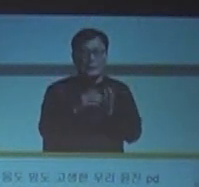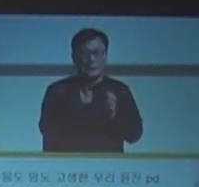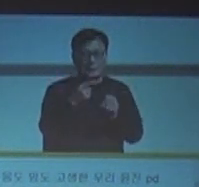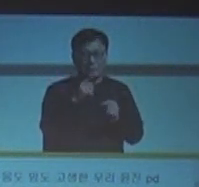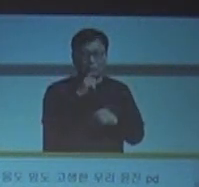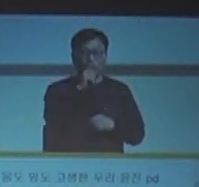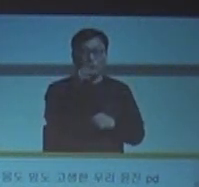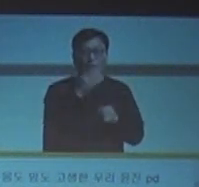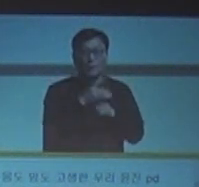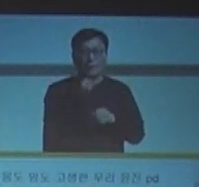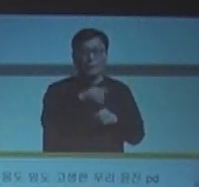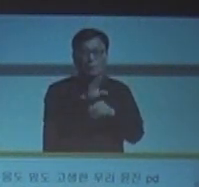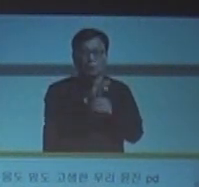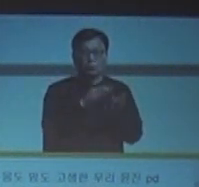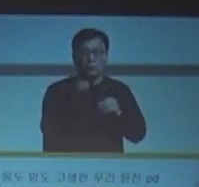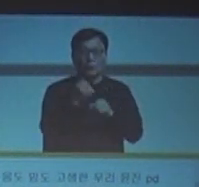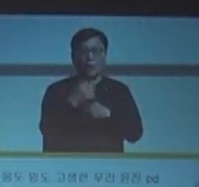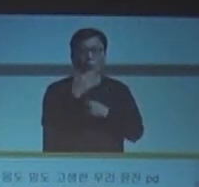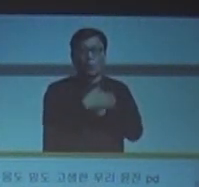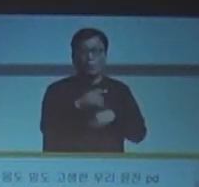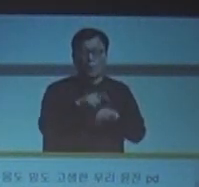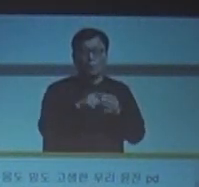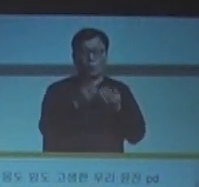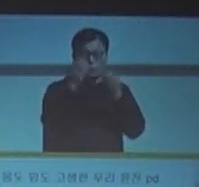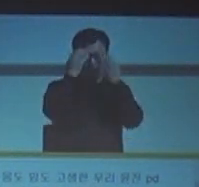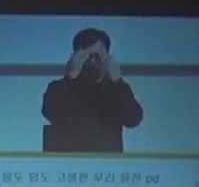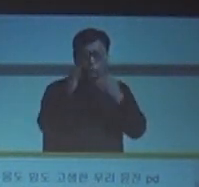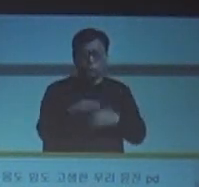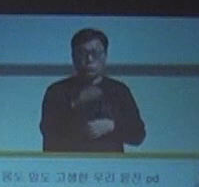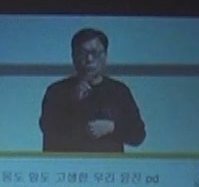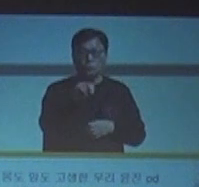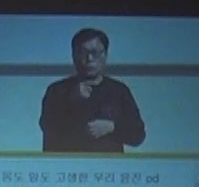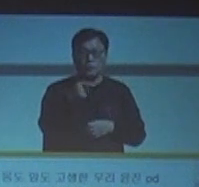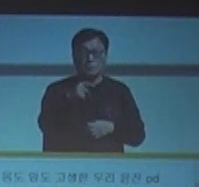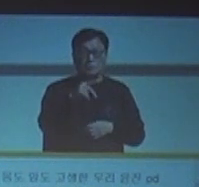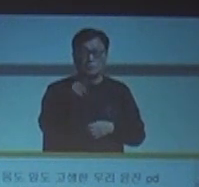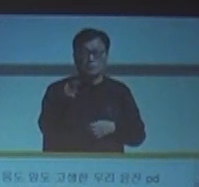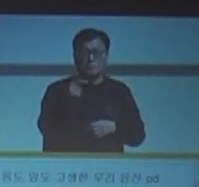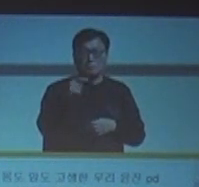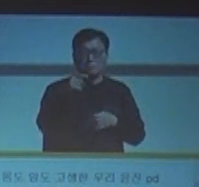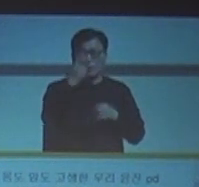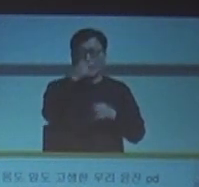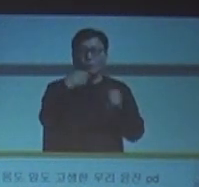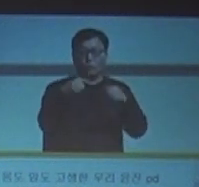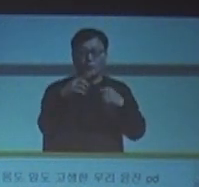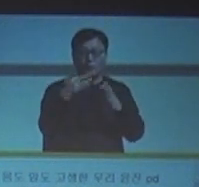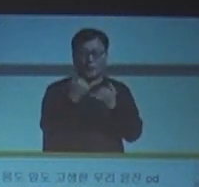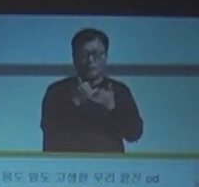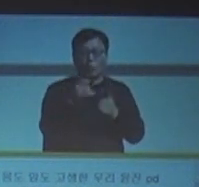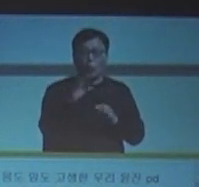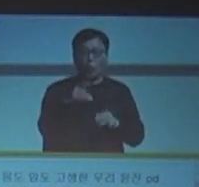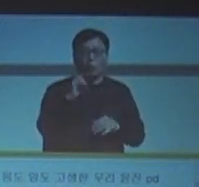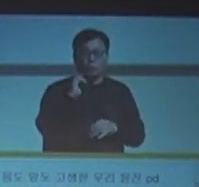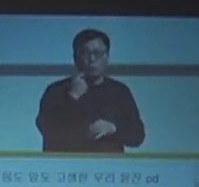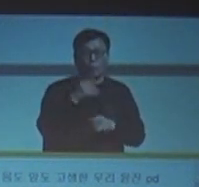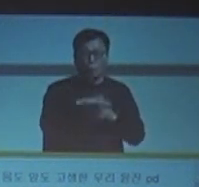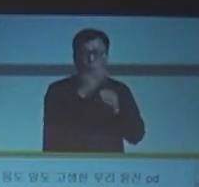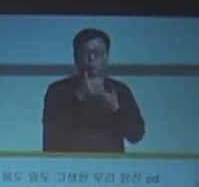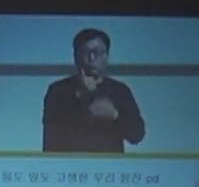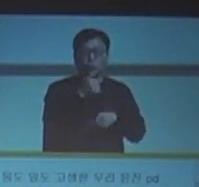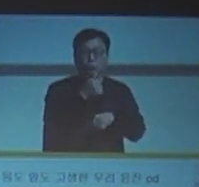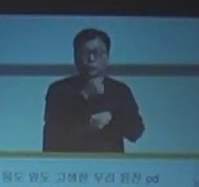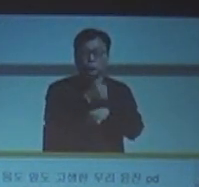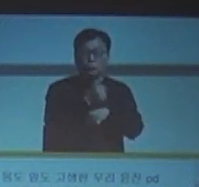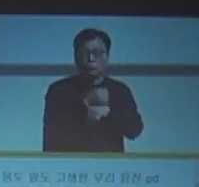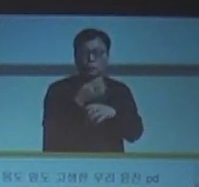윤진 PD님 오늘 너무 예쁘세요. 모든 분들 수고 많으셨고요. 신수아 늘 응원하며 사랑합니다. 네. 어디 계신가요? 네.